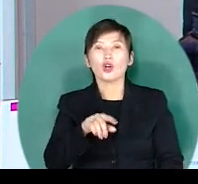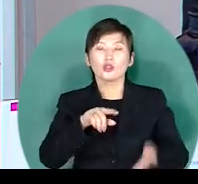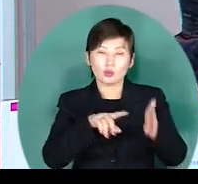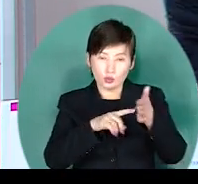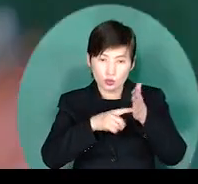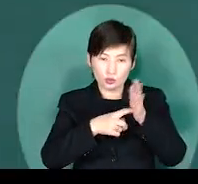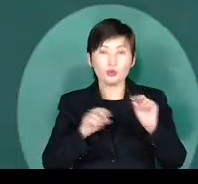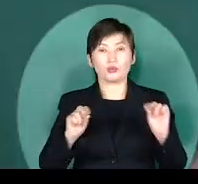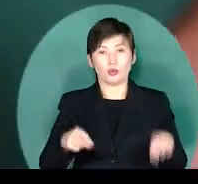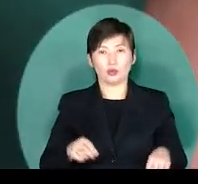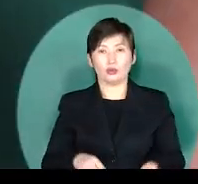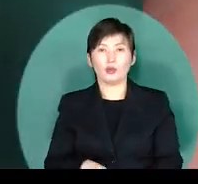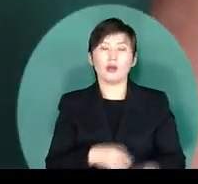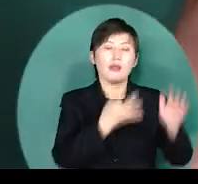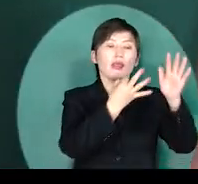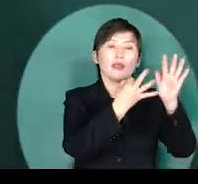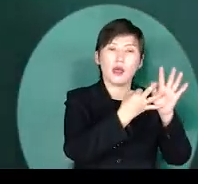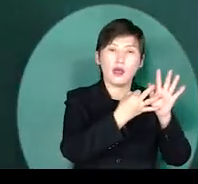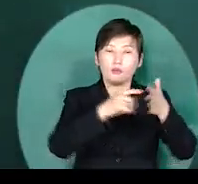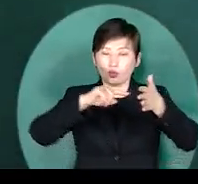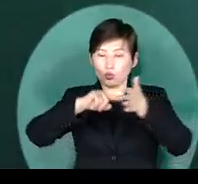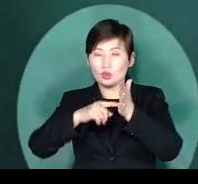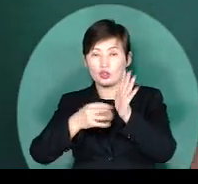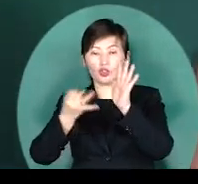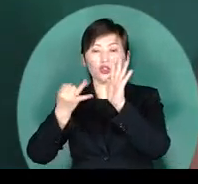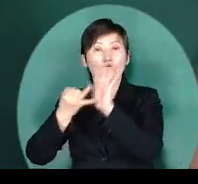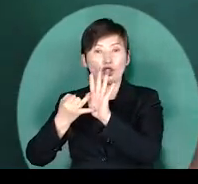8 багнад байсан. За, 8 7